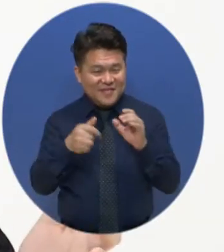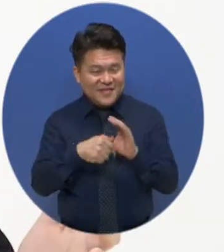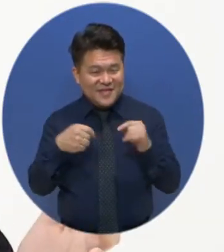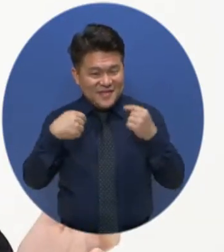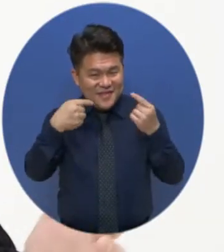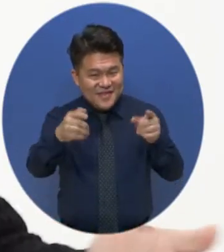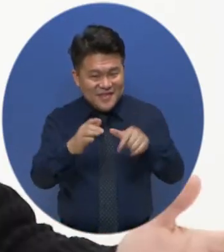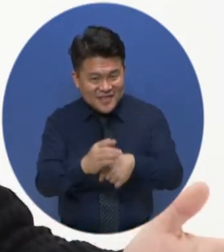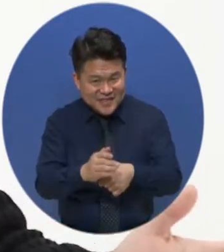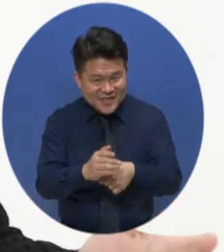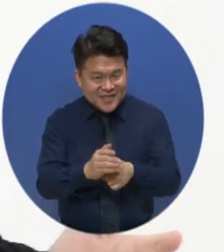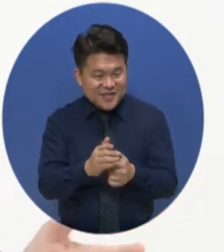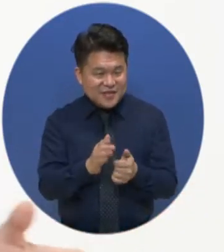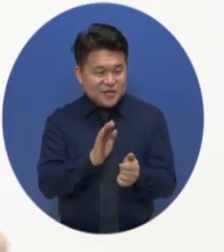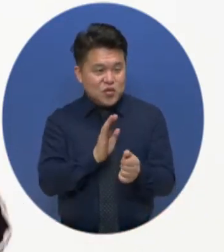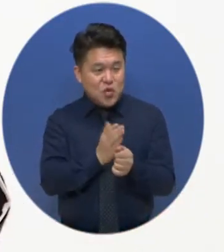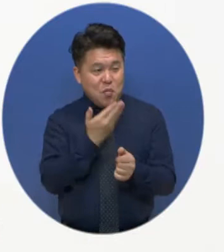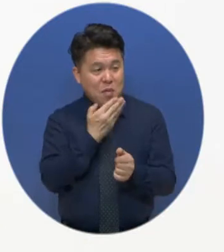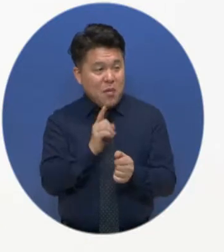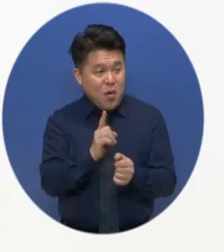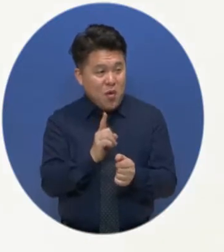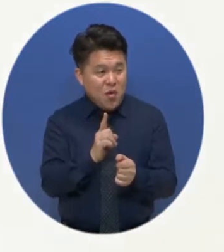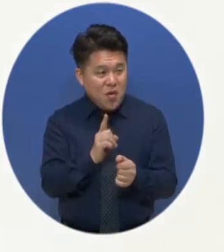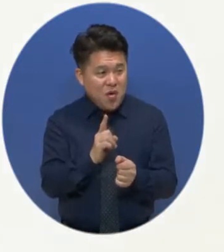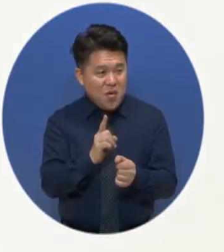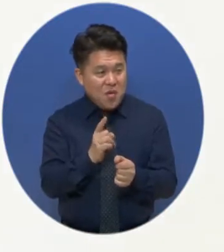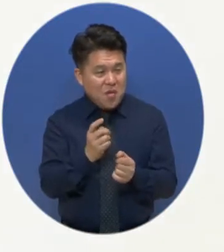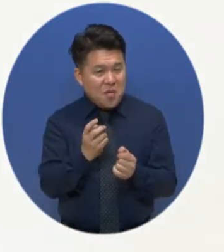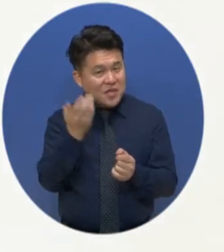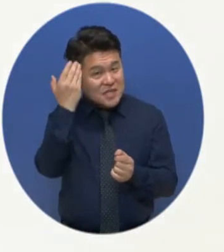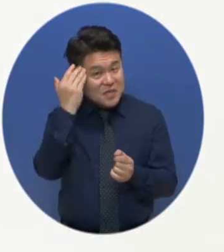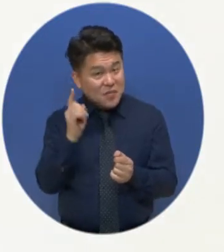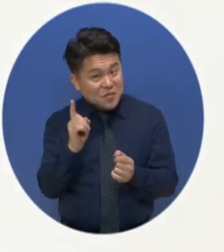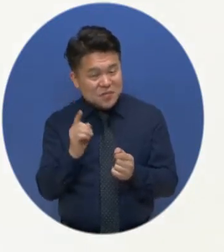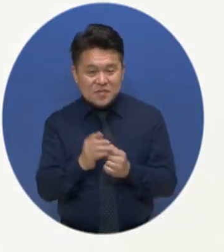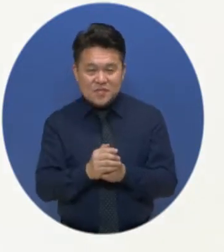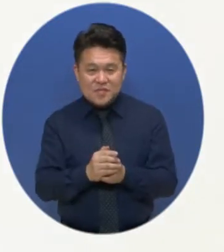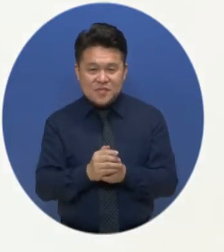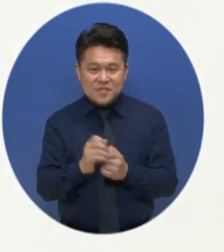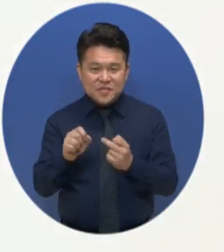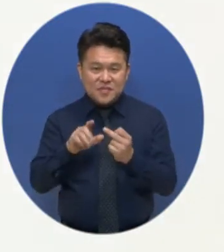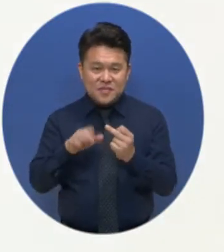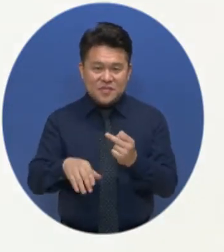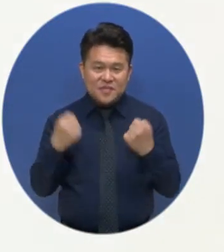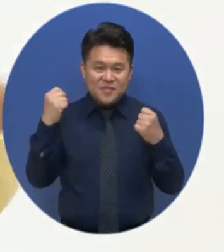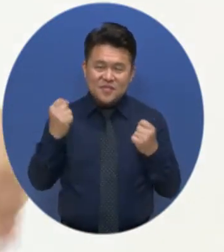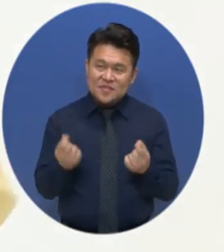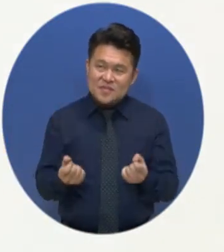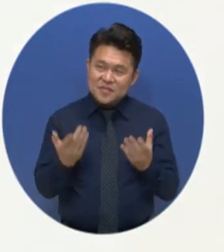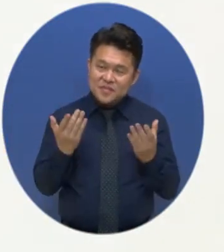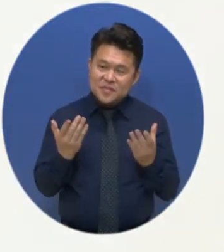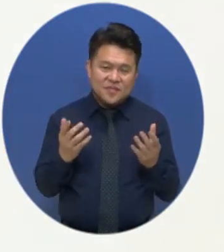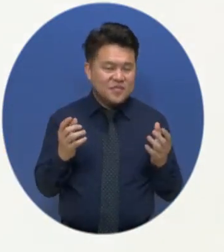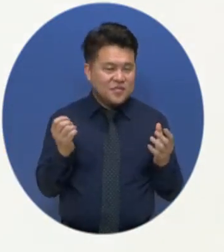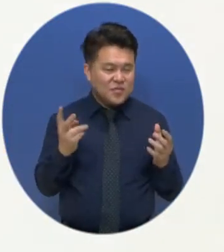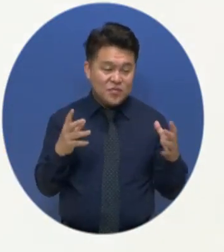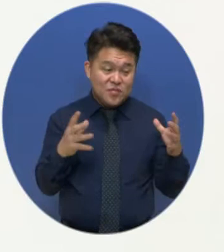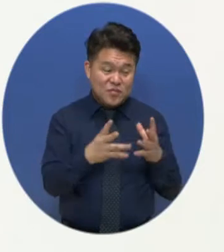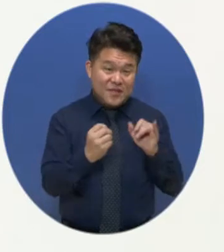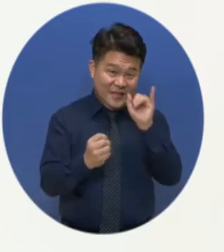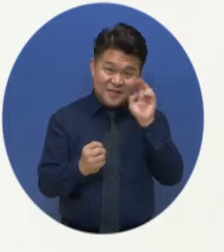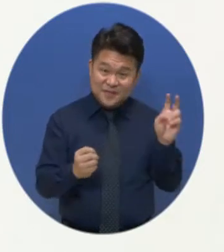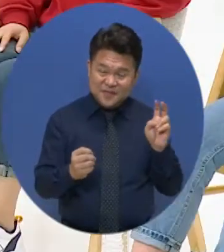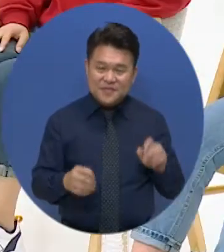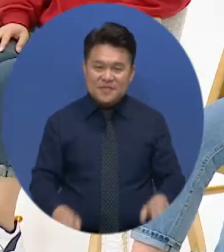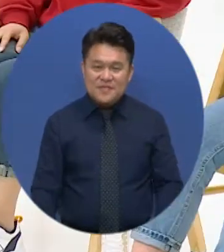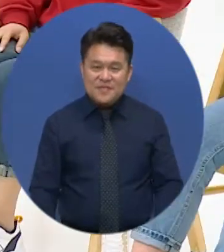때 도움되는 팁이 있을까요? 패션 팁? 연말 파티보다는 아무래도 연말 모임이 이제 좀 많이 있으실 텐데